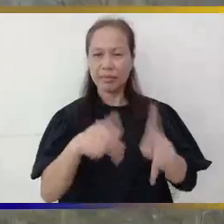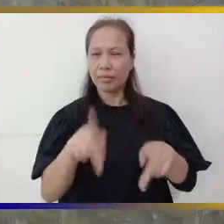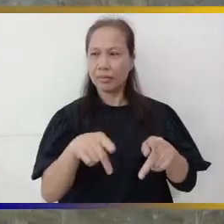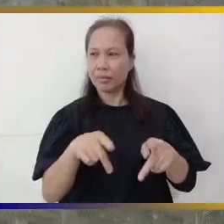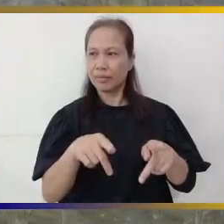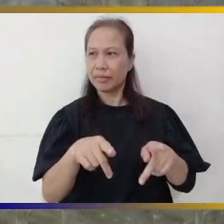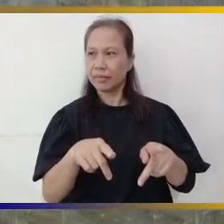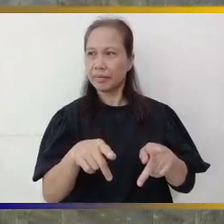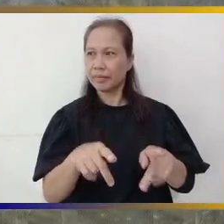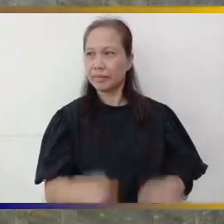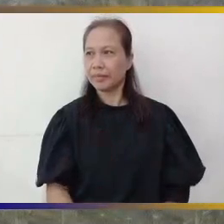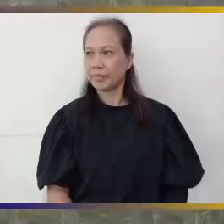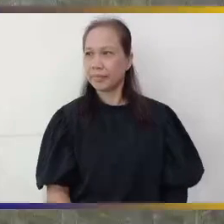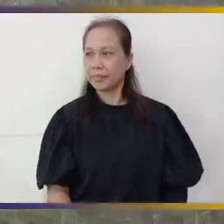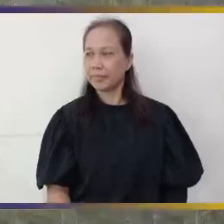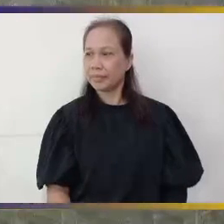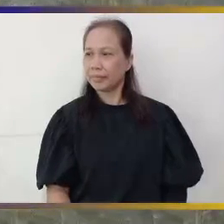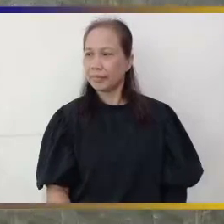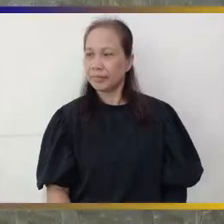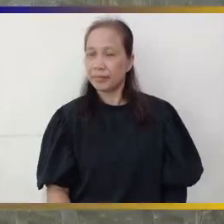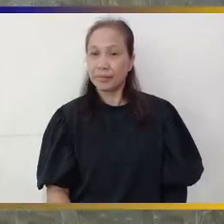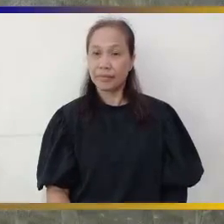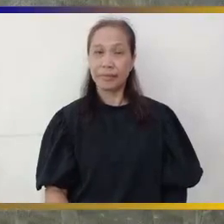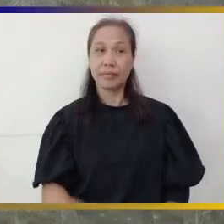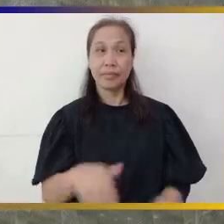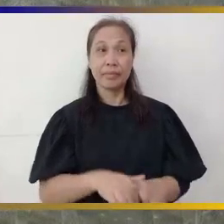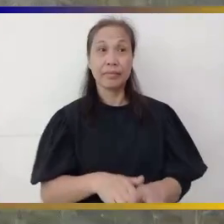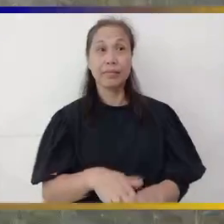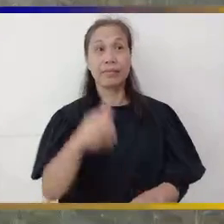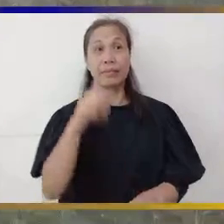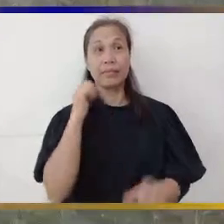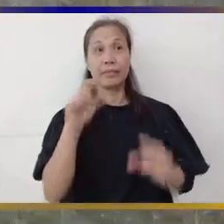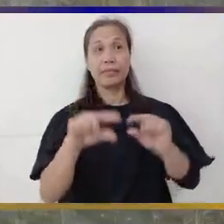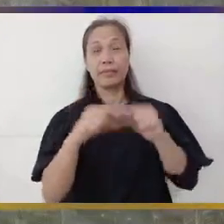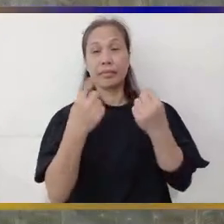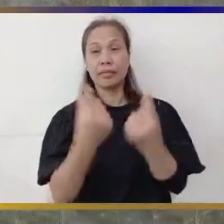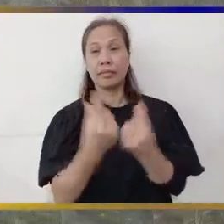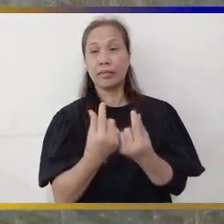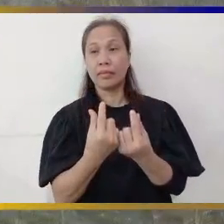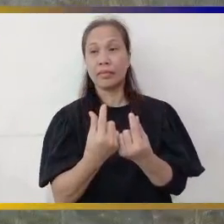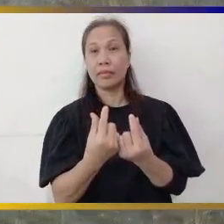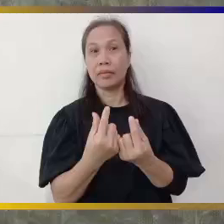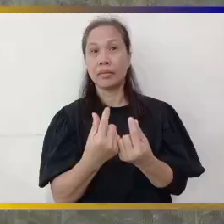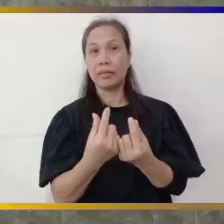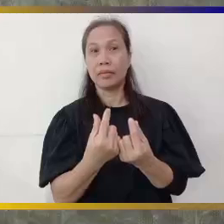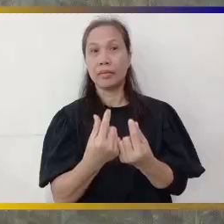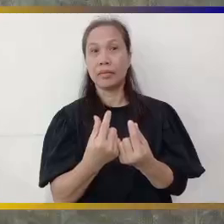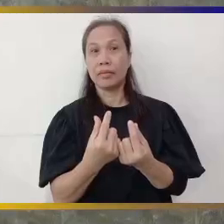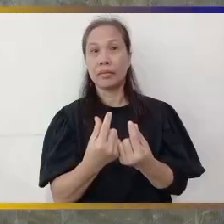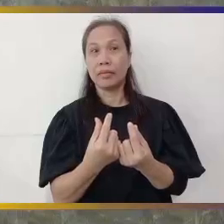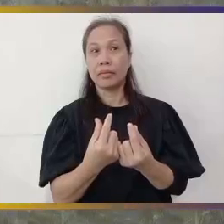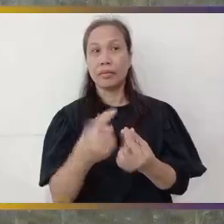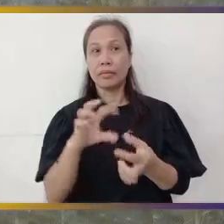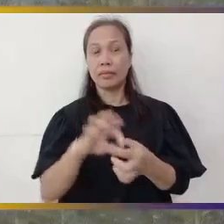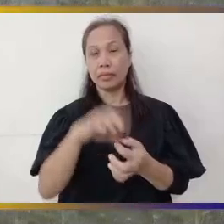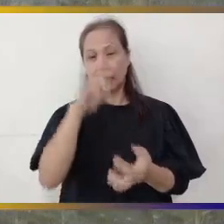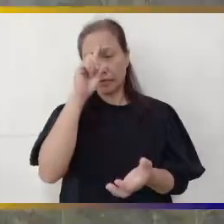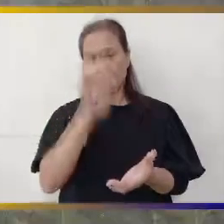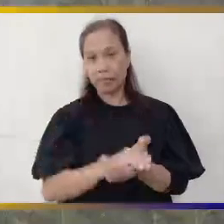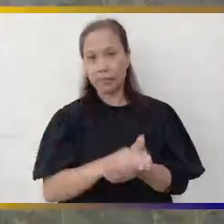tao okay now sa ibang mga grupo ng pananampalataya meron silang mga tinatawag na